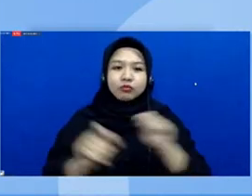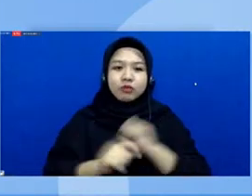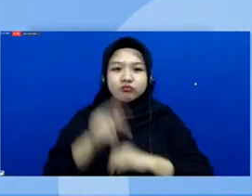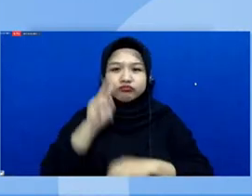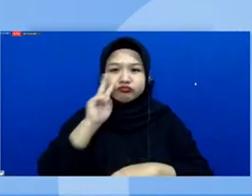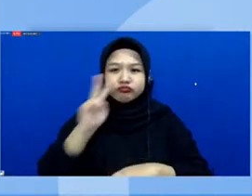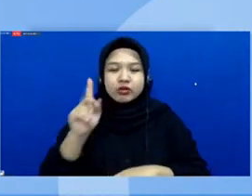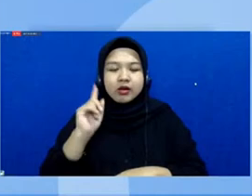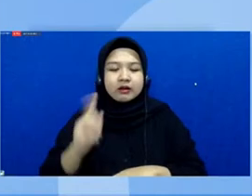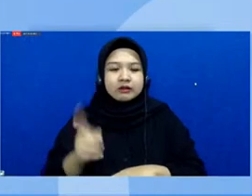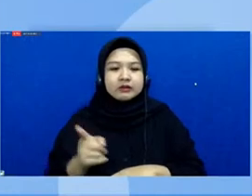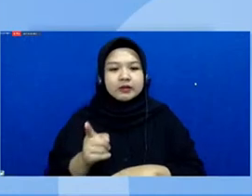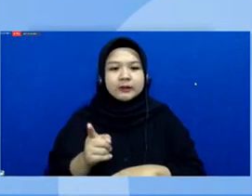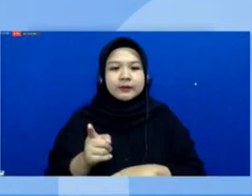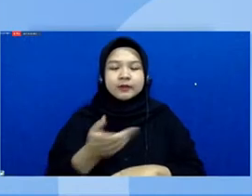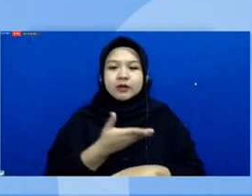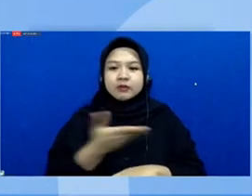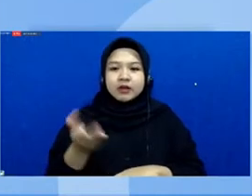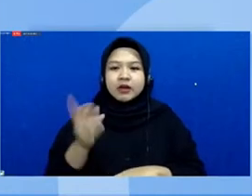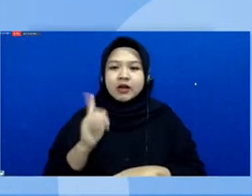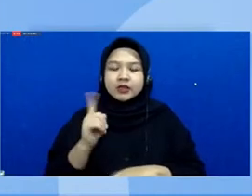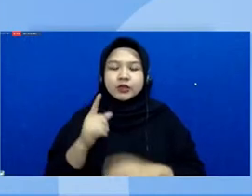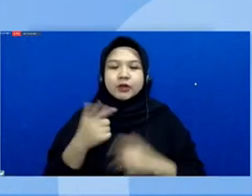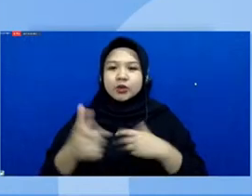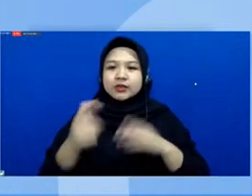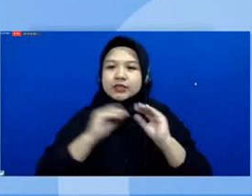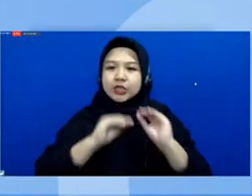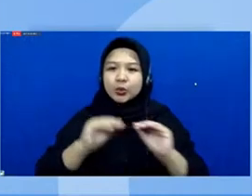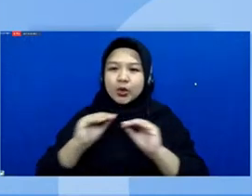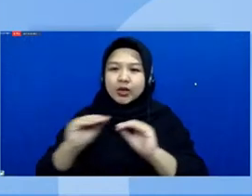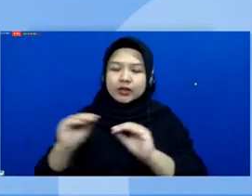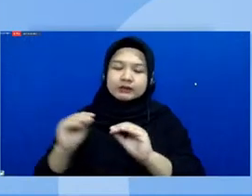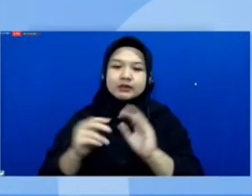terjadi ketika mereka mendapatkan proses edukasi